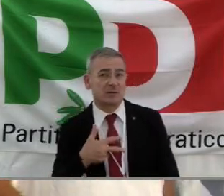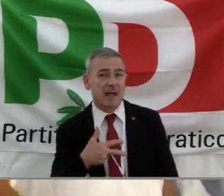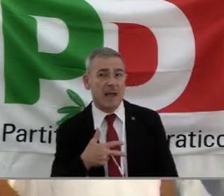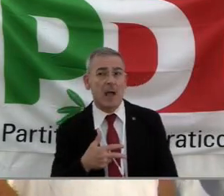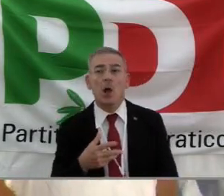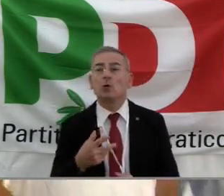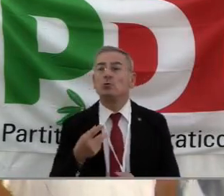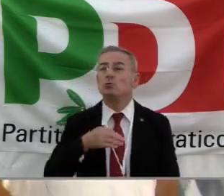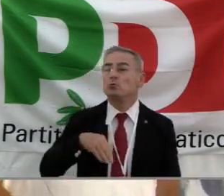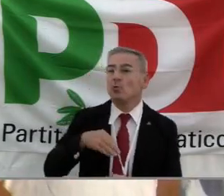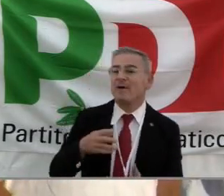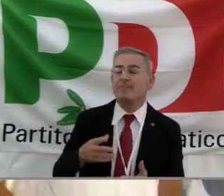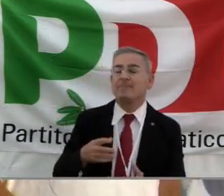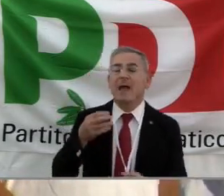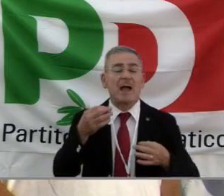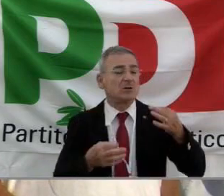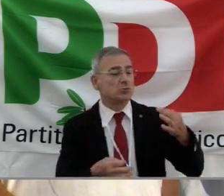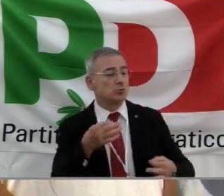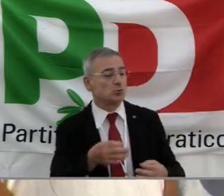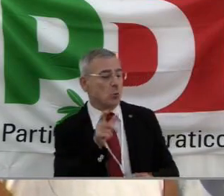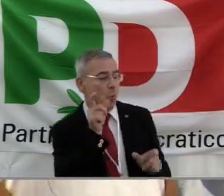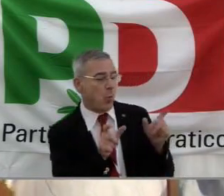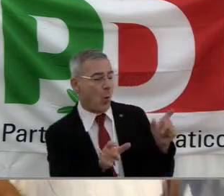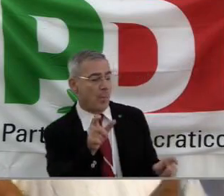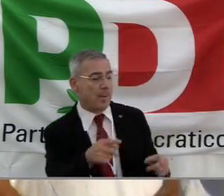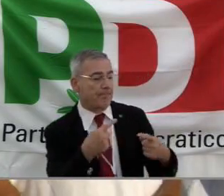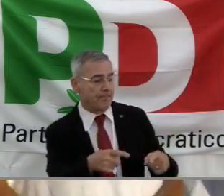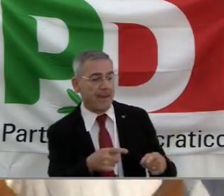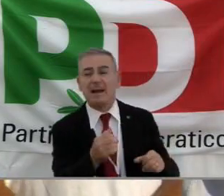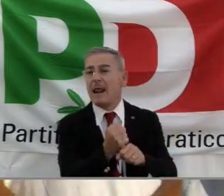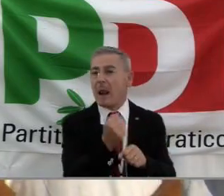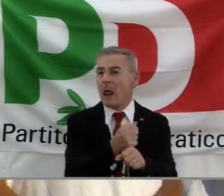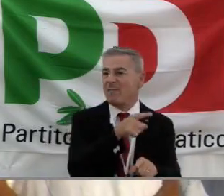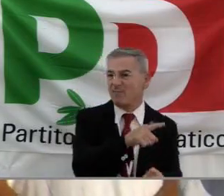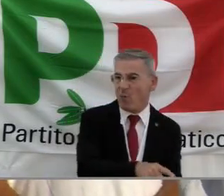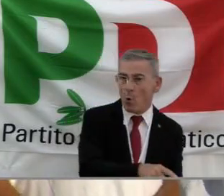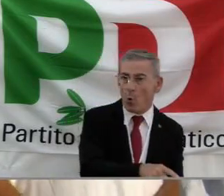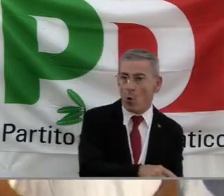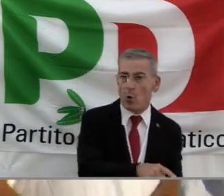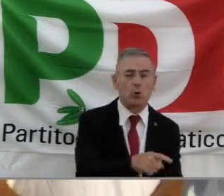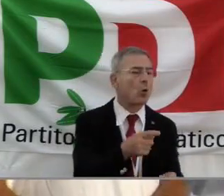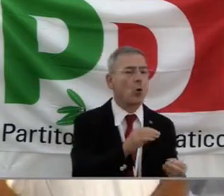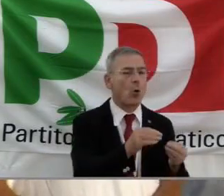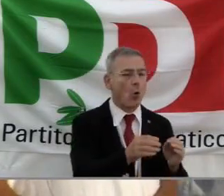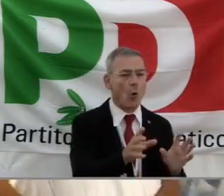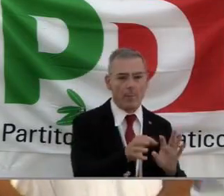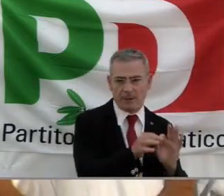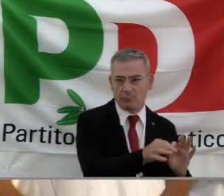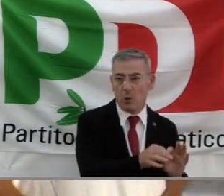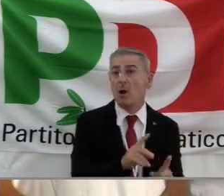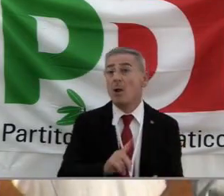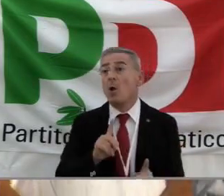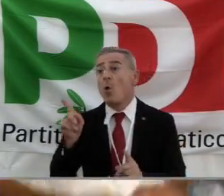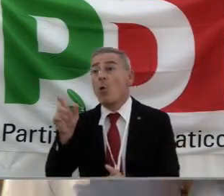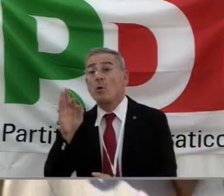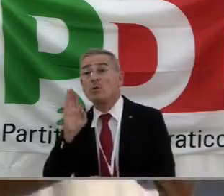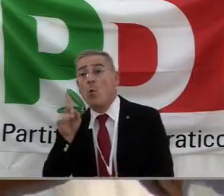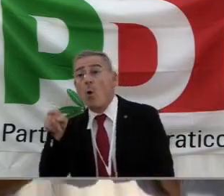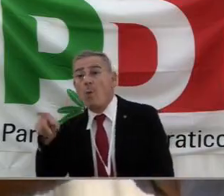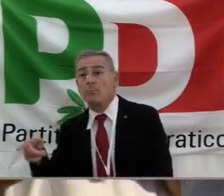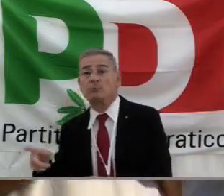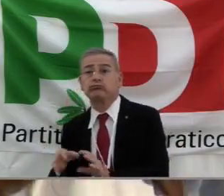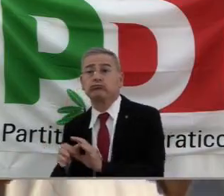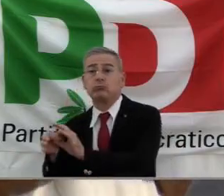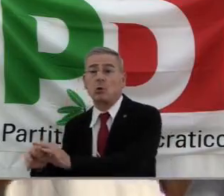giudicano gli uomini per la loro idoneità al lavoro e non il lavoro per la loro idoneità agli uomini. Questa è la